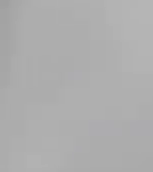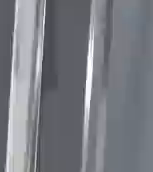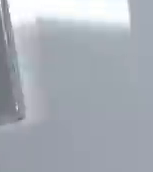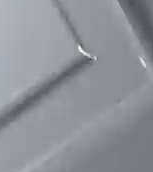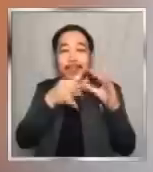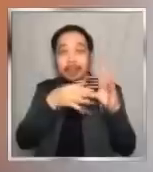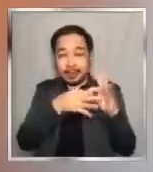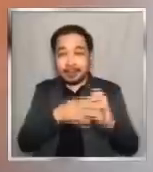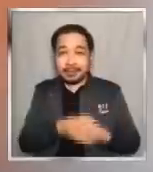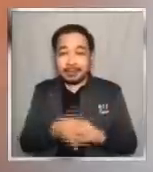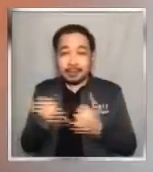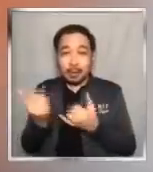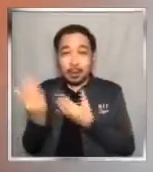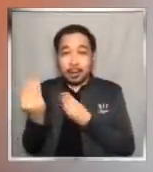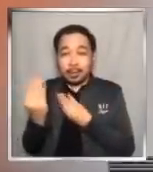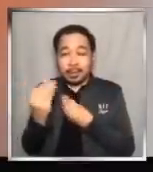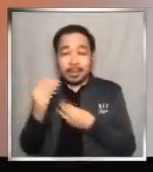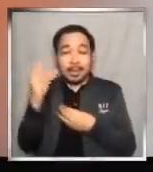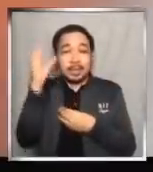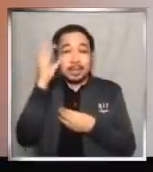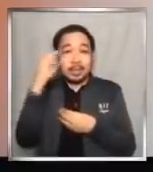Trinidad.